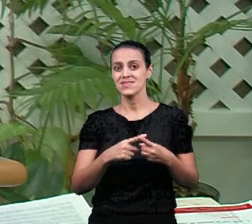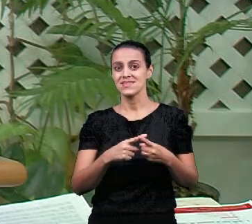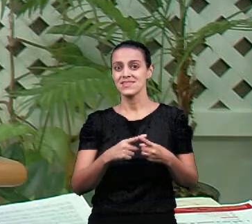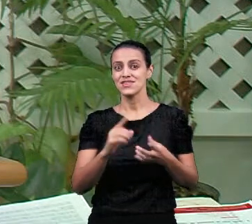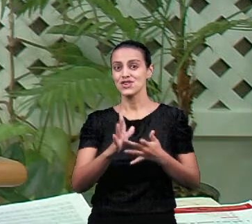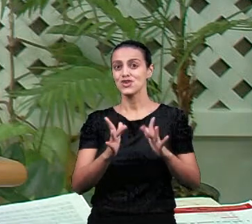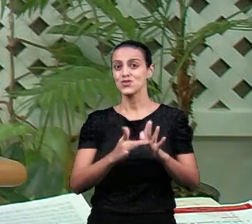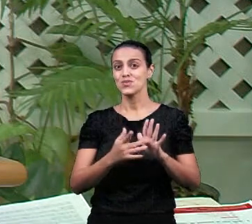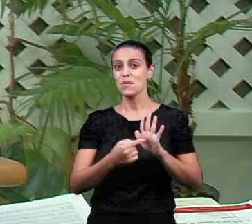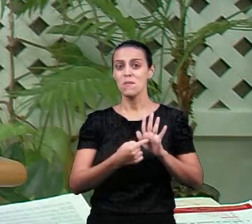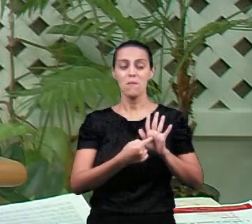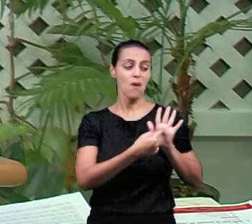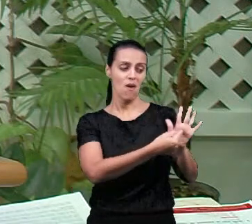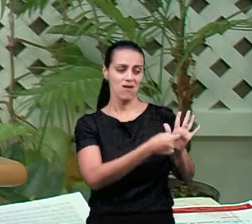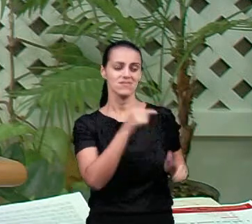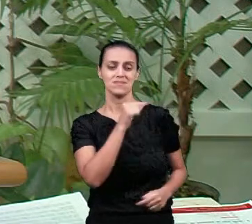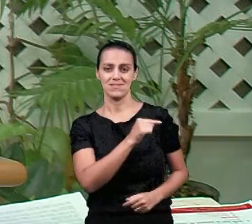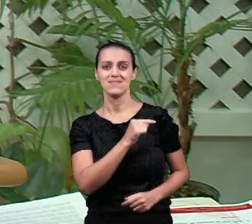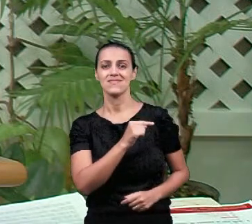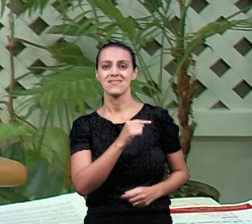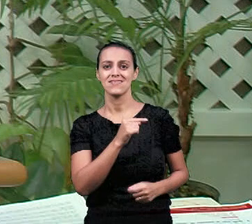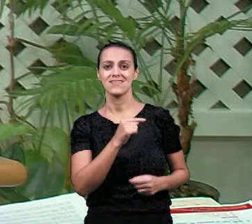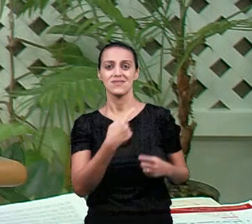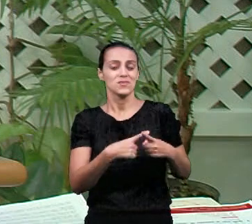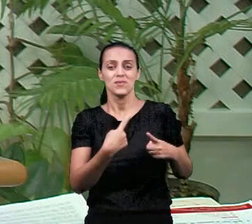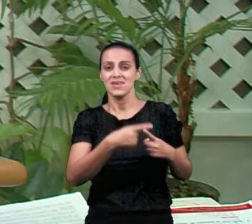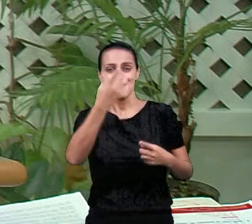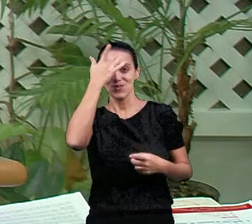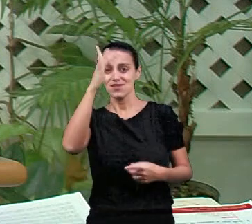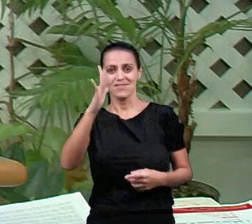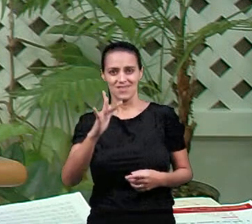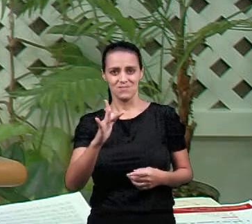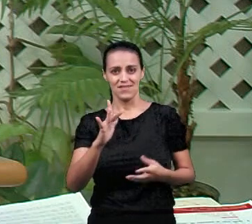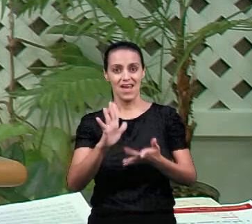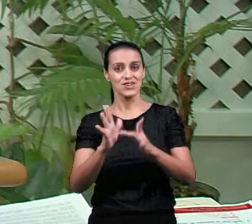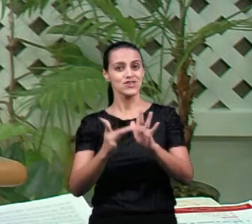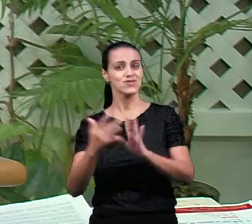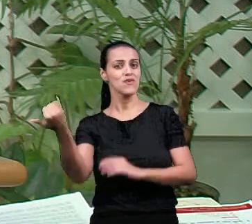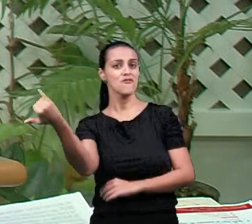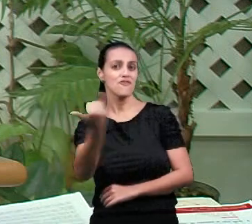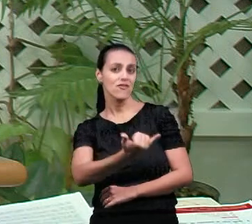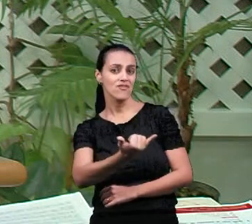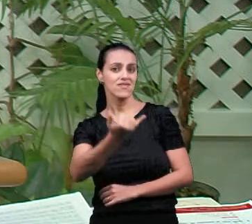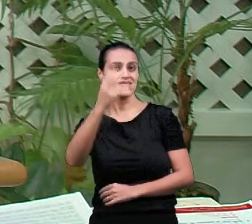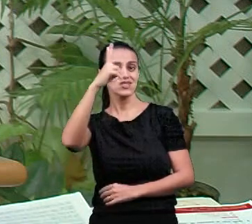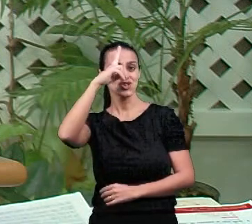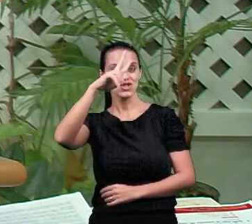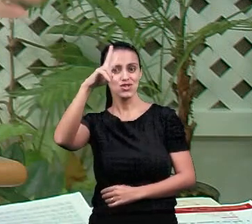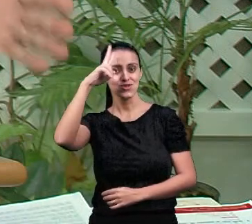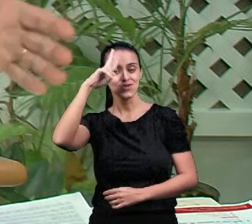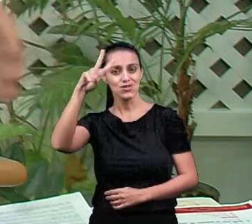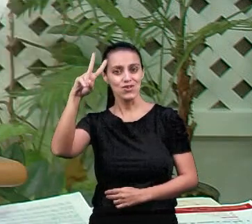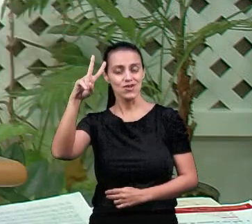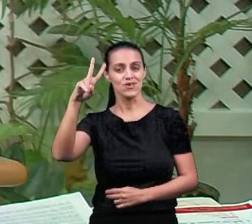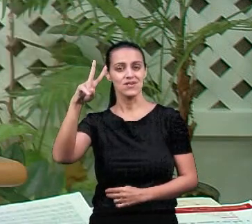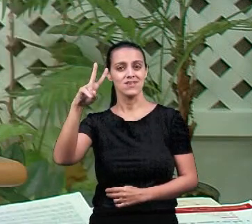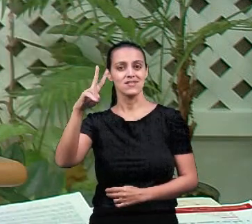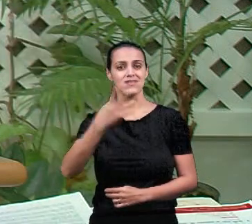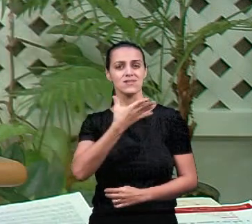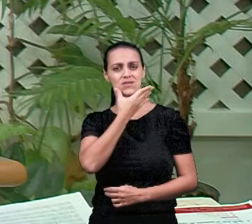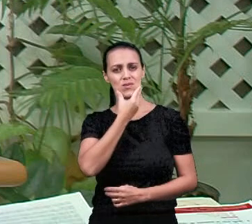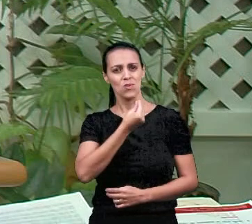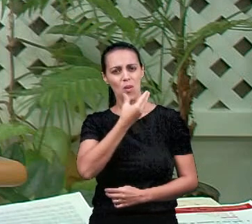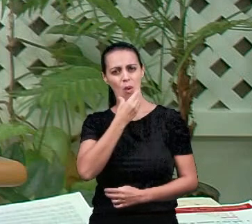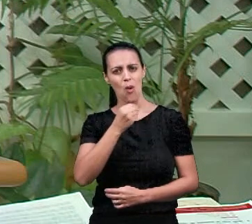montre qu'est-ce qu'il ne savait pas. Parce que Jésus donc raconte l'histoire